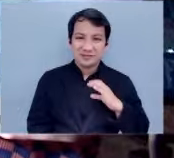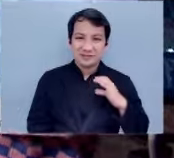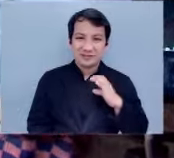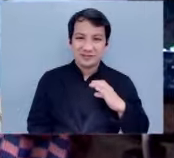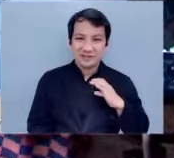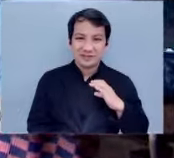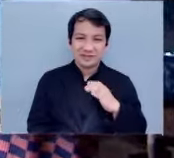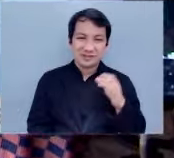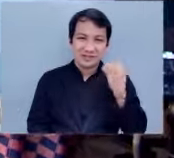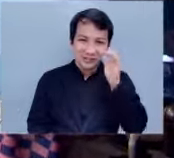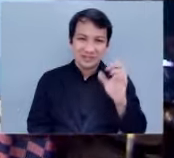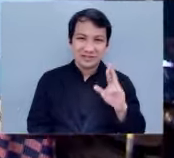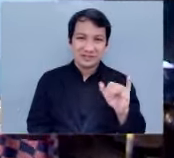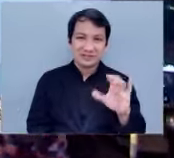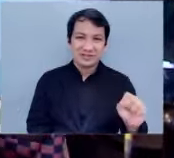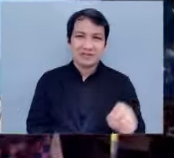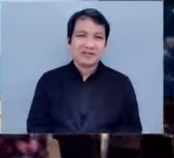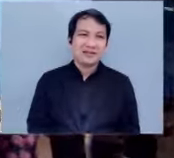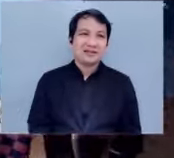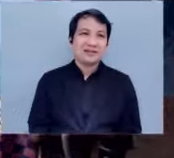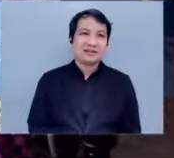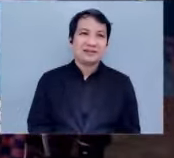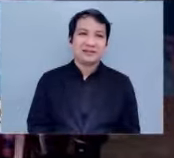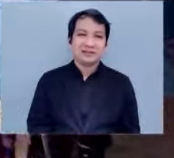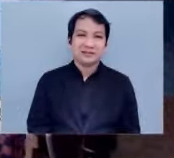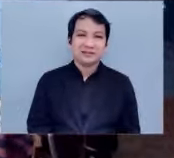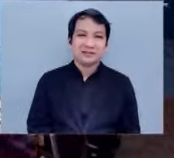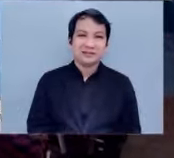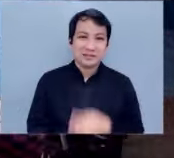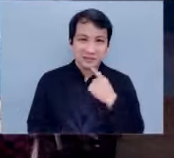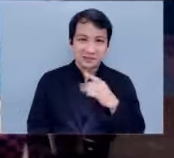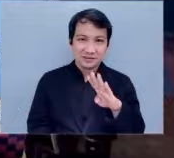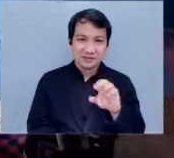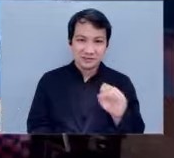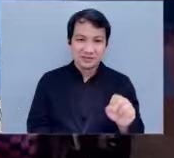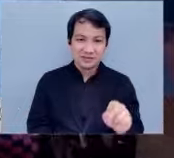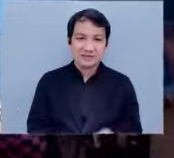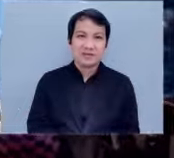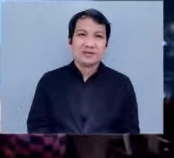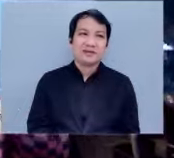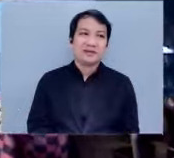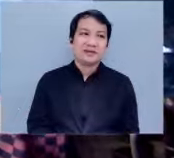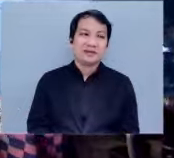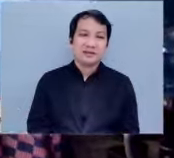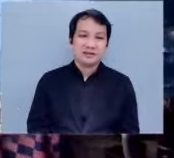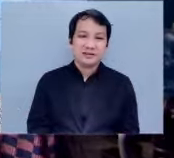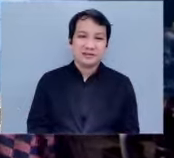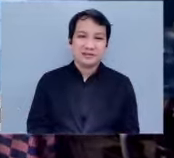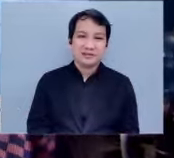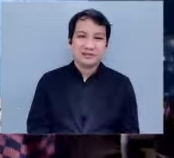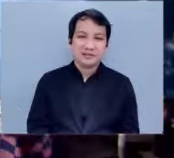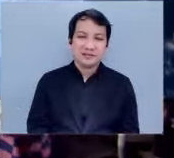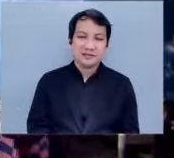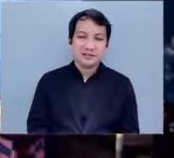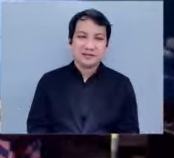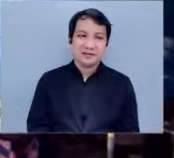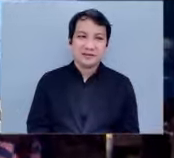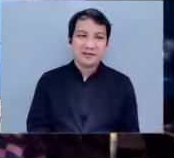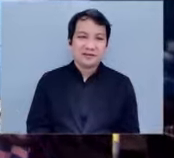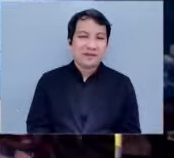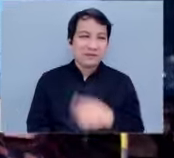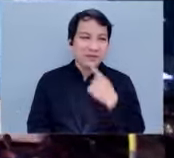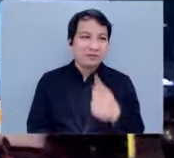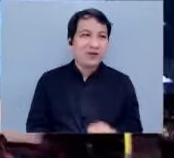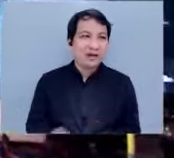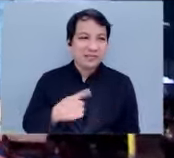Crazy. Sino favorite? Si Basha ba? Si Basha ba? Oh, yung kwento mo yung ano yung ginawa natin. Ah, hindi. Kasi kaya